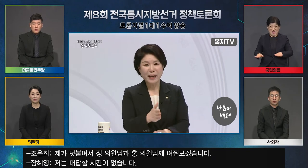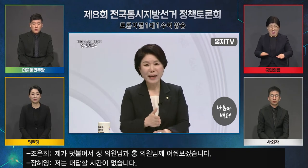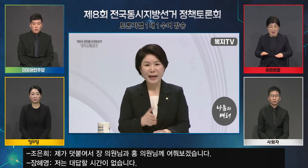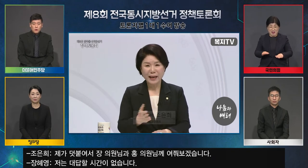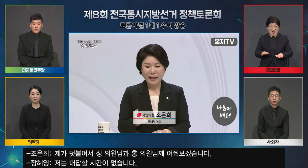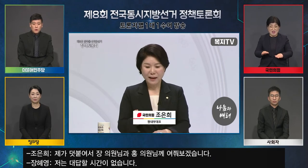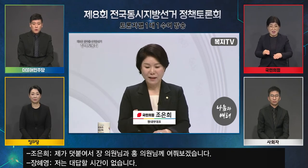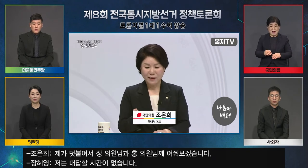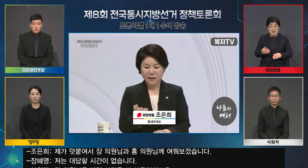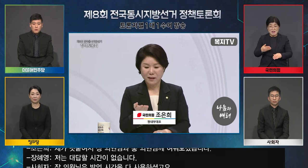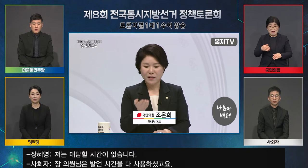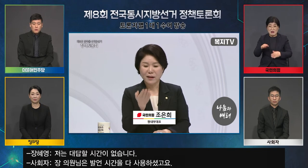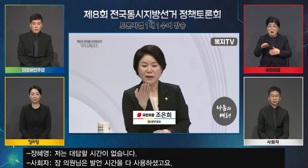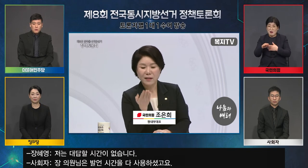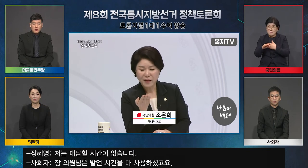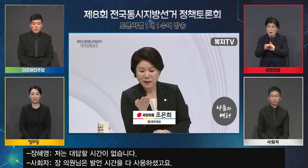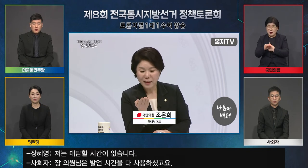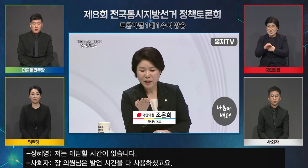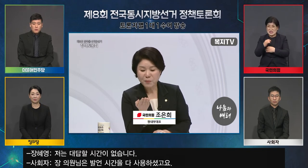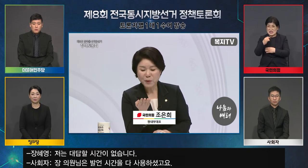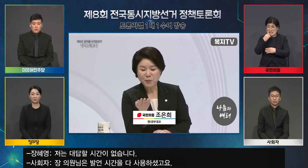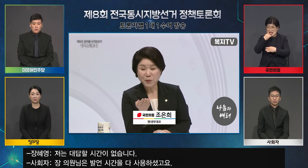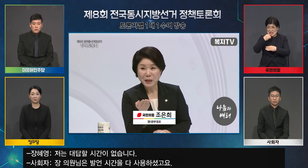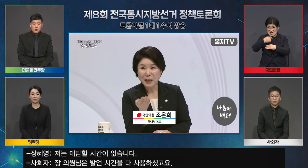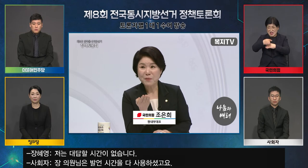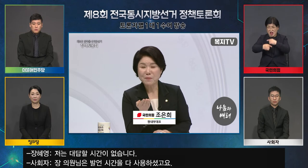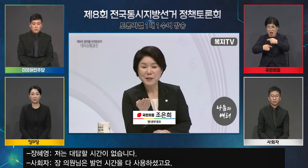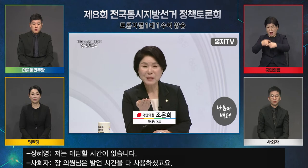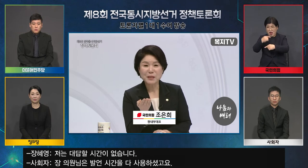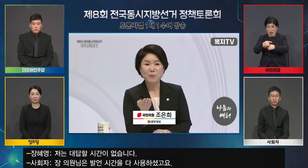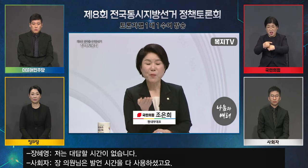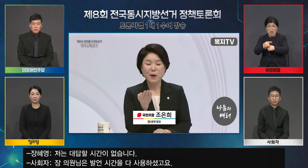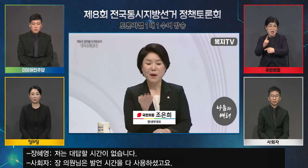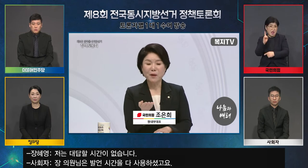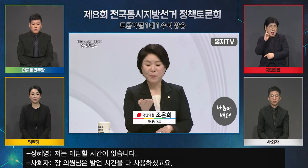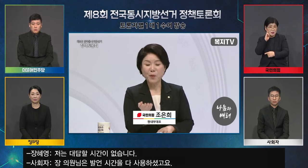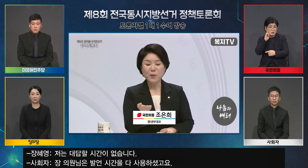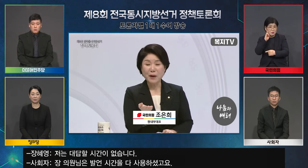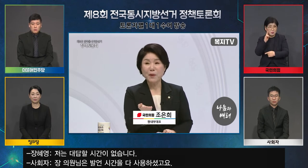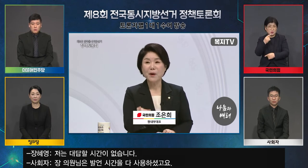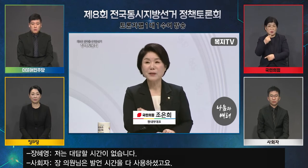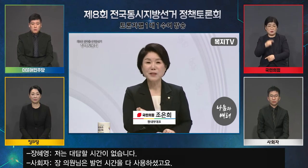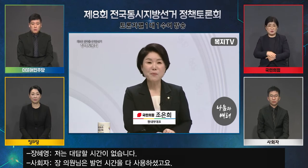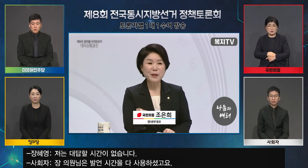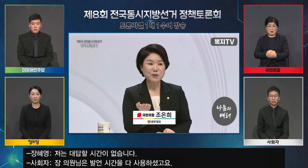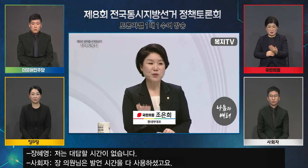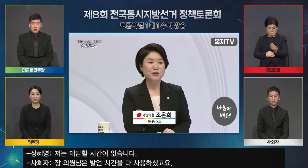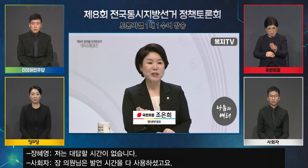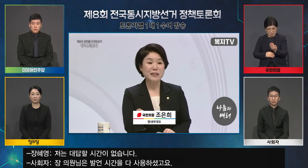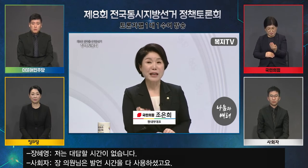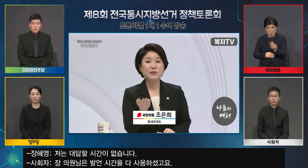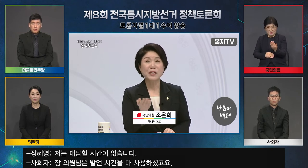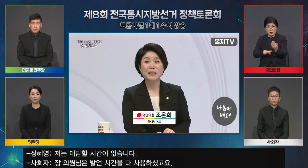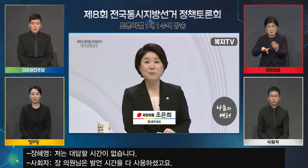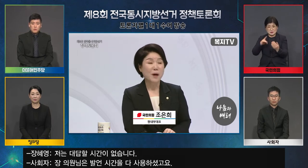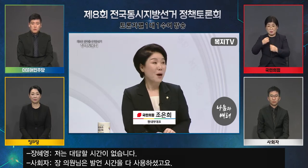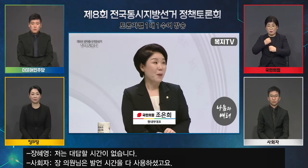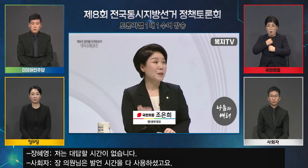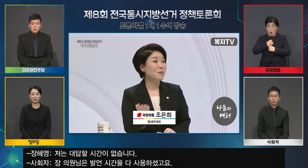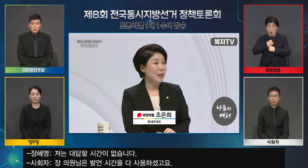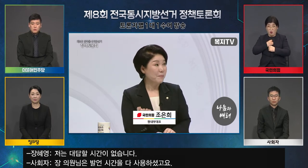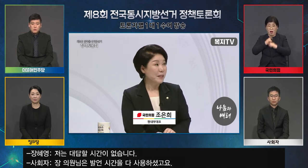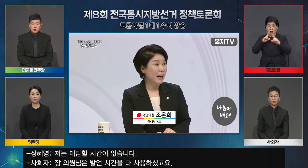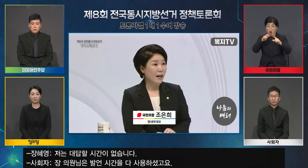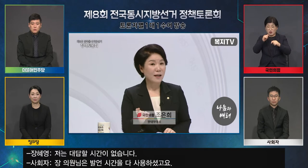횡단보도에 핸드폰을 보거나 태블릿 PC를 보고 가면 처음에는 주의를 주다가 나중에는